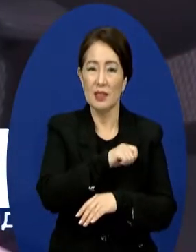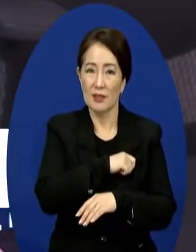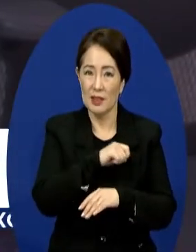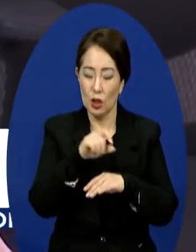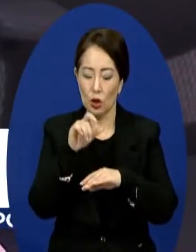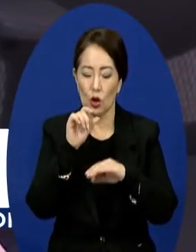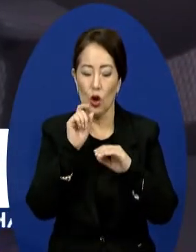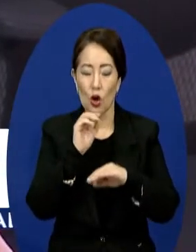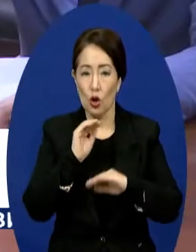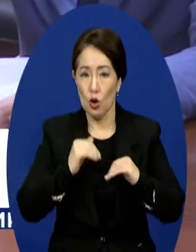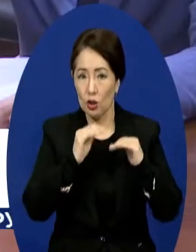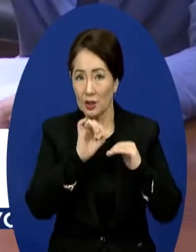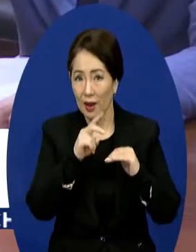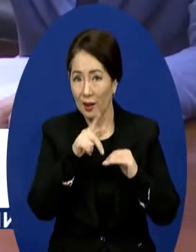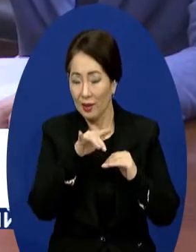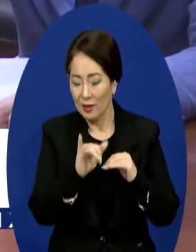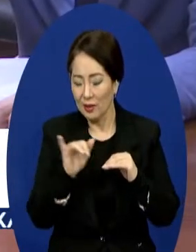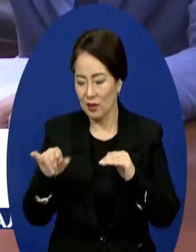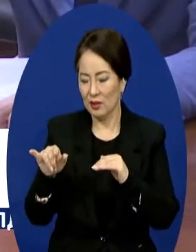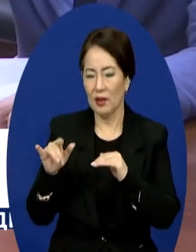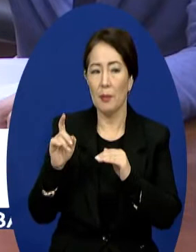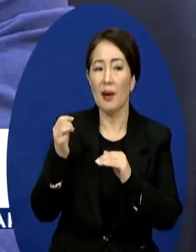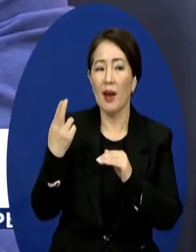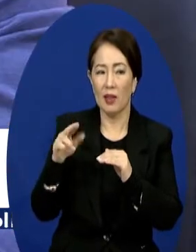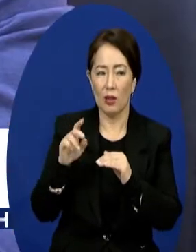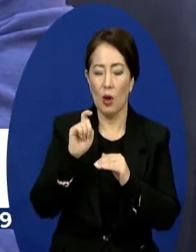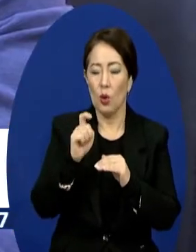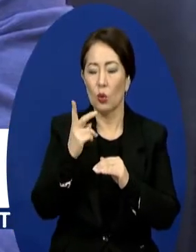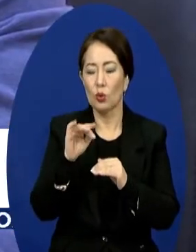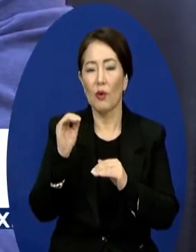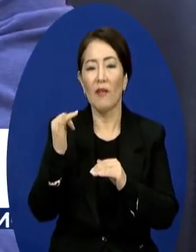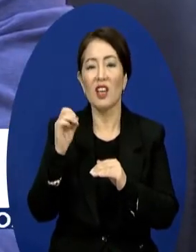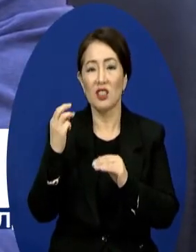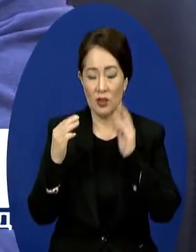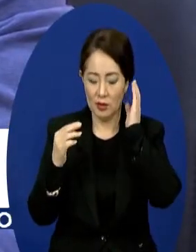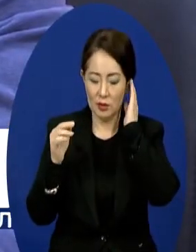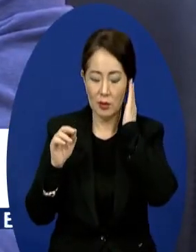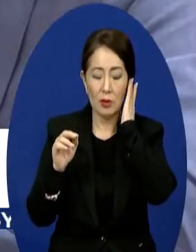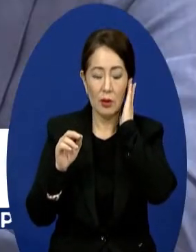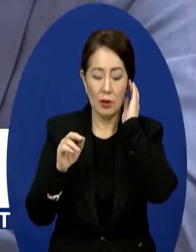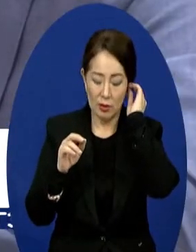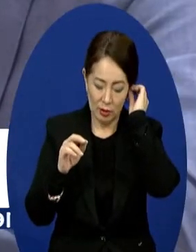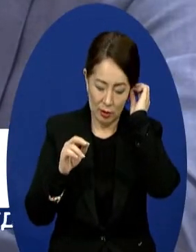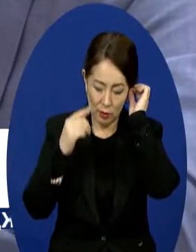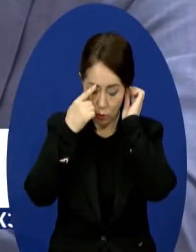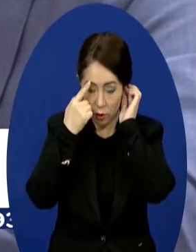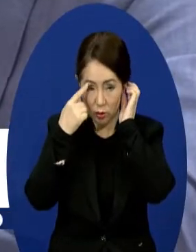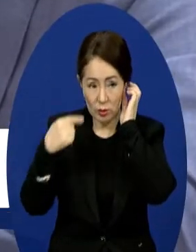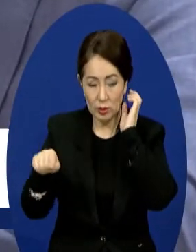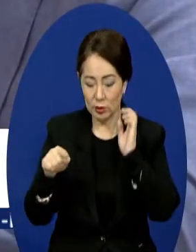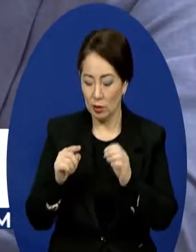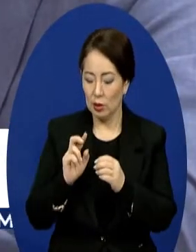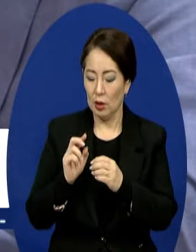ирүүлэн төслийн хүрээнд хүннүүр фэшн брендийг хөгжүүлж байна. Хүннүүр рок урсгалыг бий болгосон хүү хамтлаг Монгол малын эрс ширээр хийсэн бэлэг